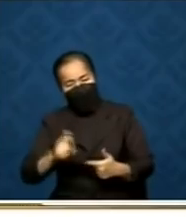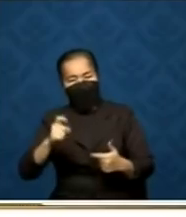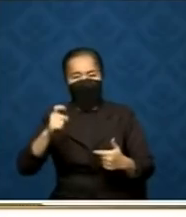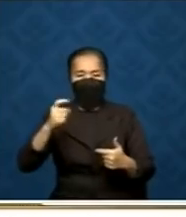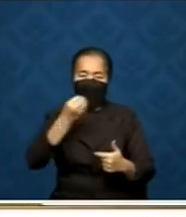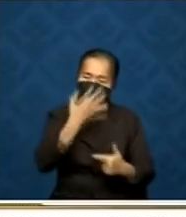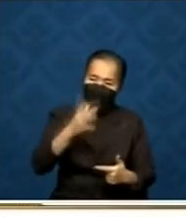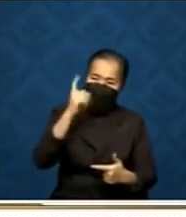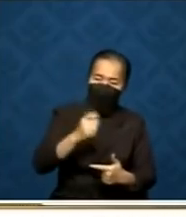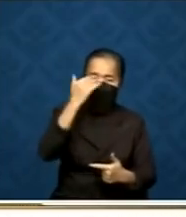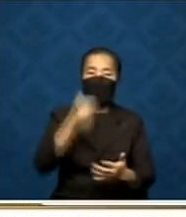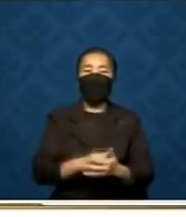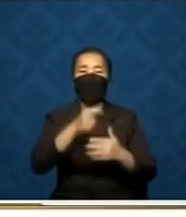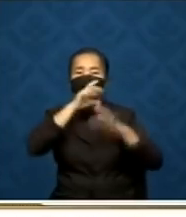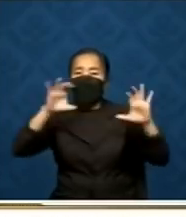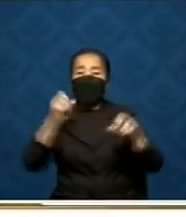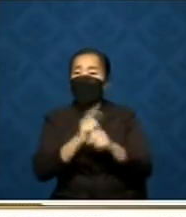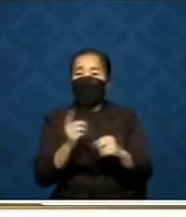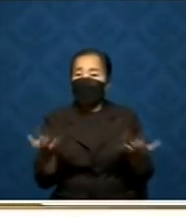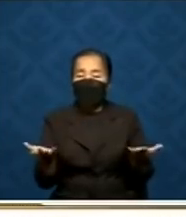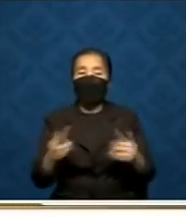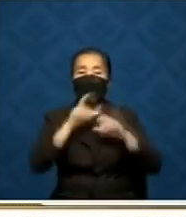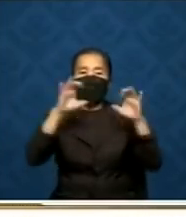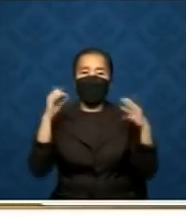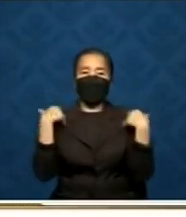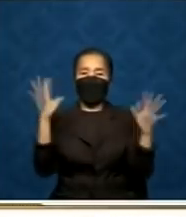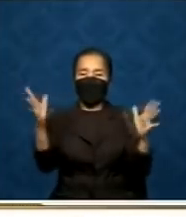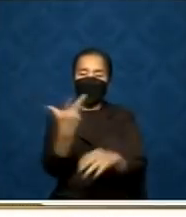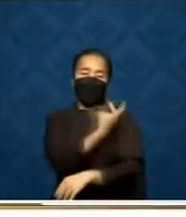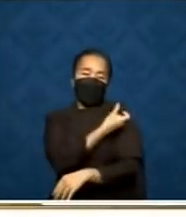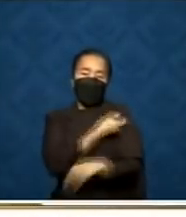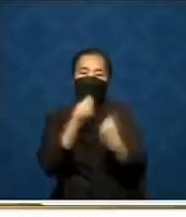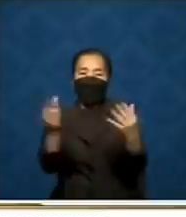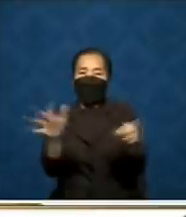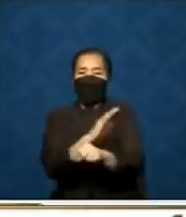ใช่ชาวบ้านคือได้คือรับรักทำยังไงก็ไม่มีวัคซีนน่ะ